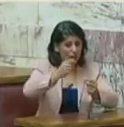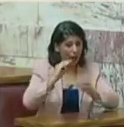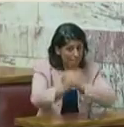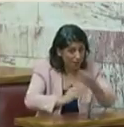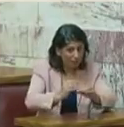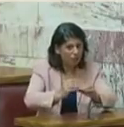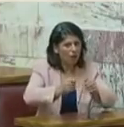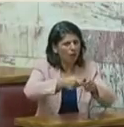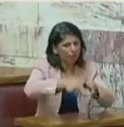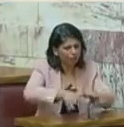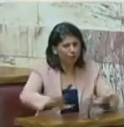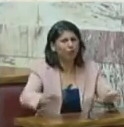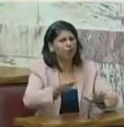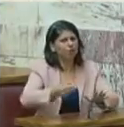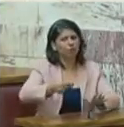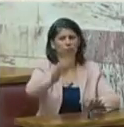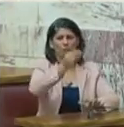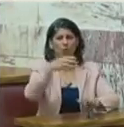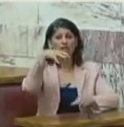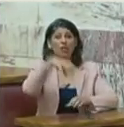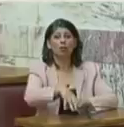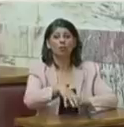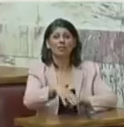σε τομείς στρατηγικής σημασίας.